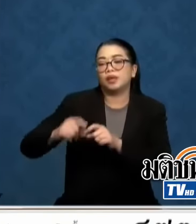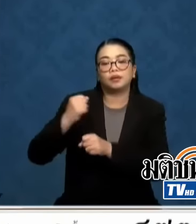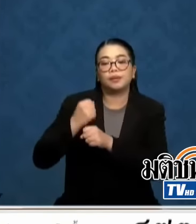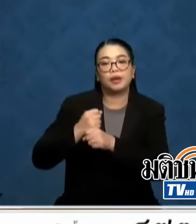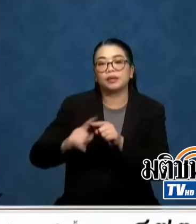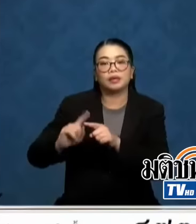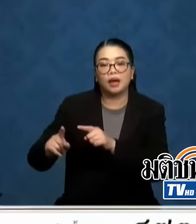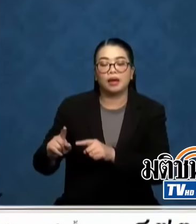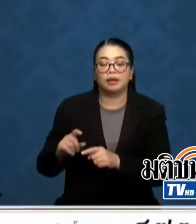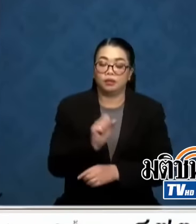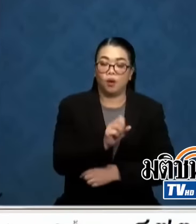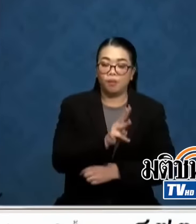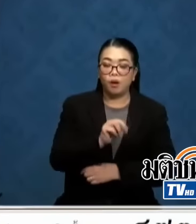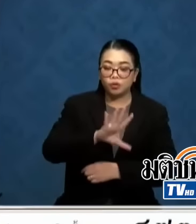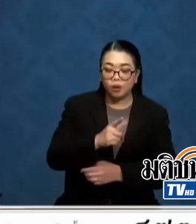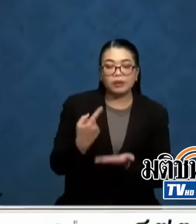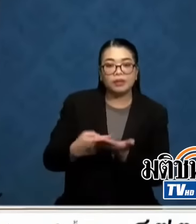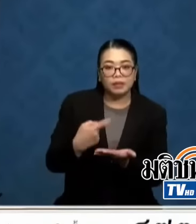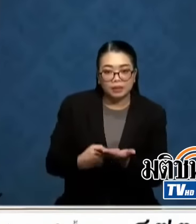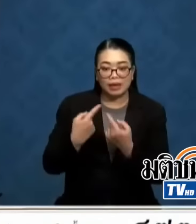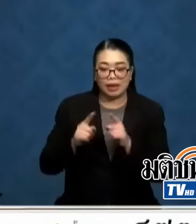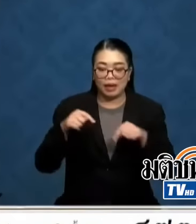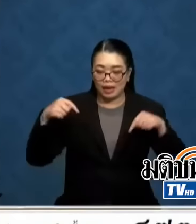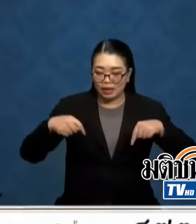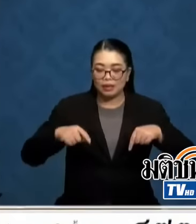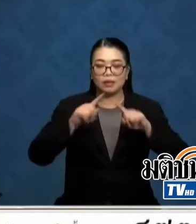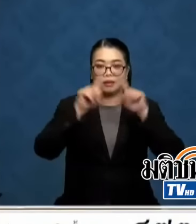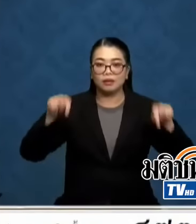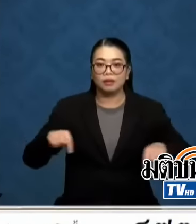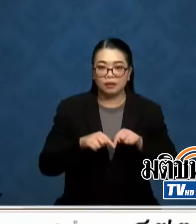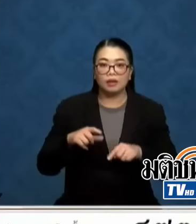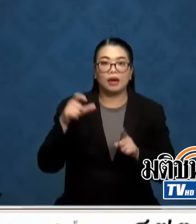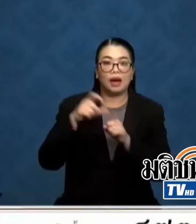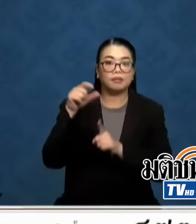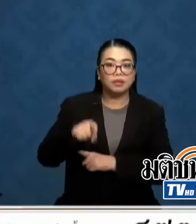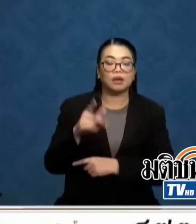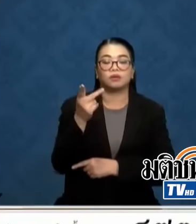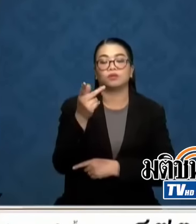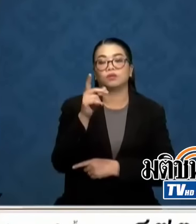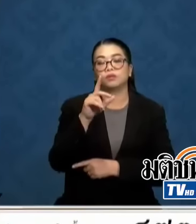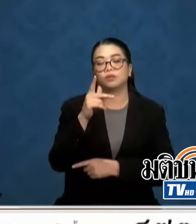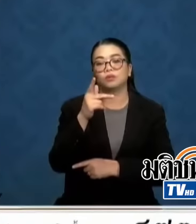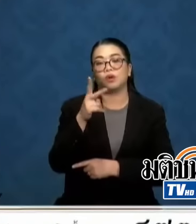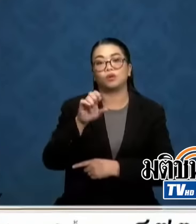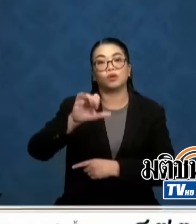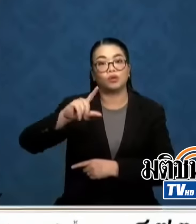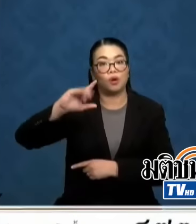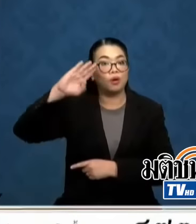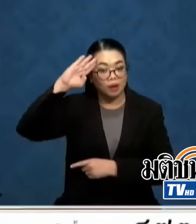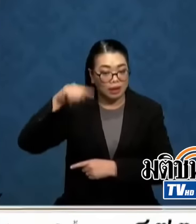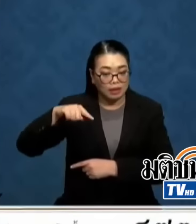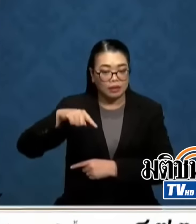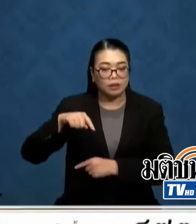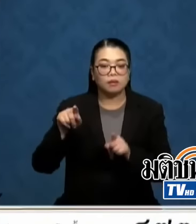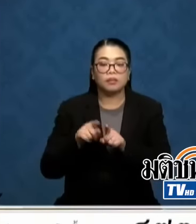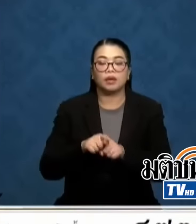โดยมีสมชเป็นที่ปรึกษาคำสั่งคสชนี้กลับกลายเป็นว่าให้กรมนอยู่เหนือ